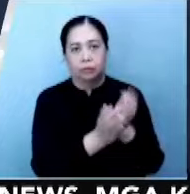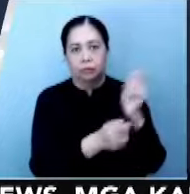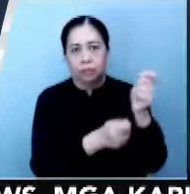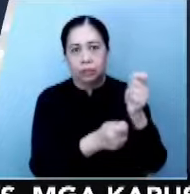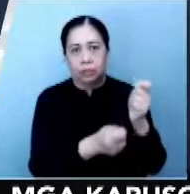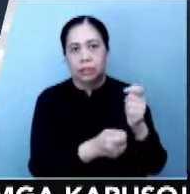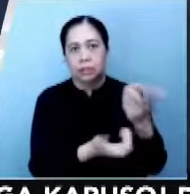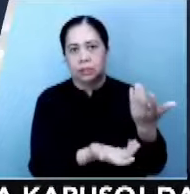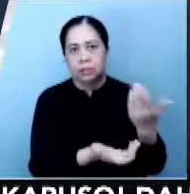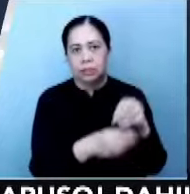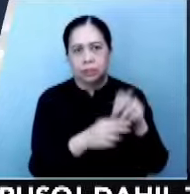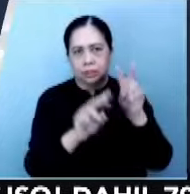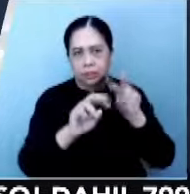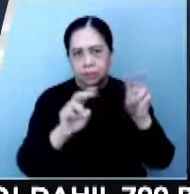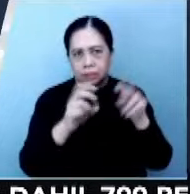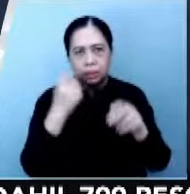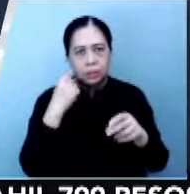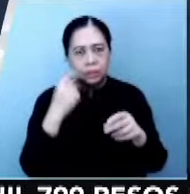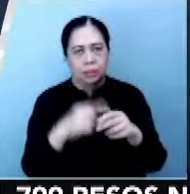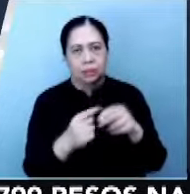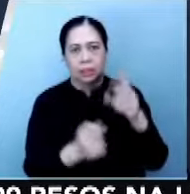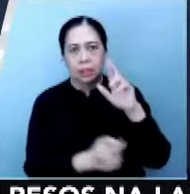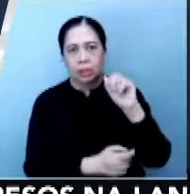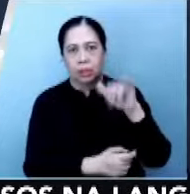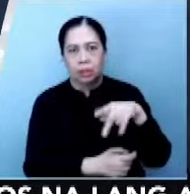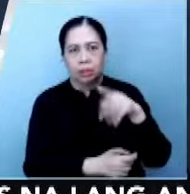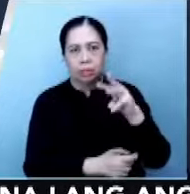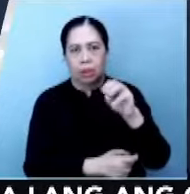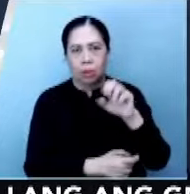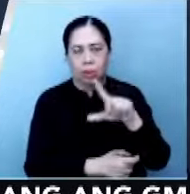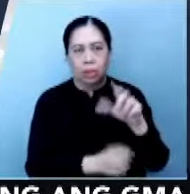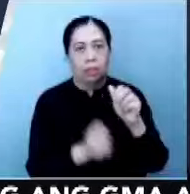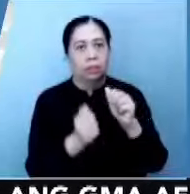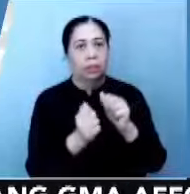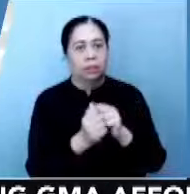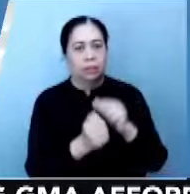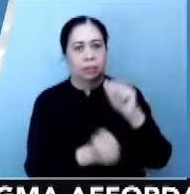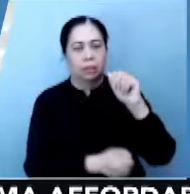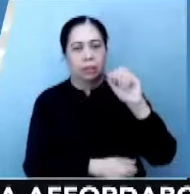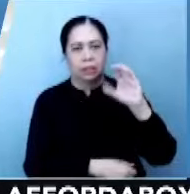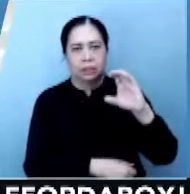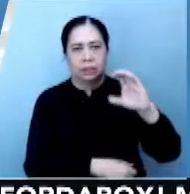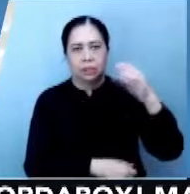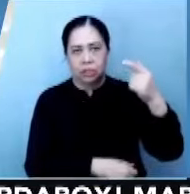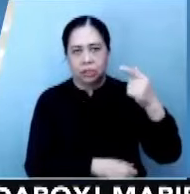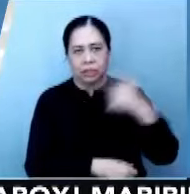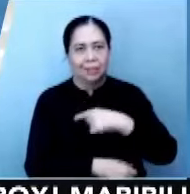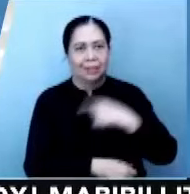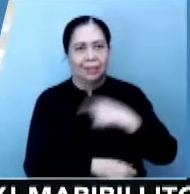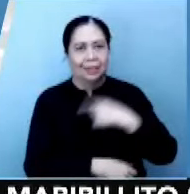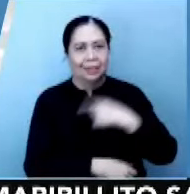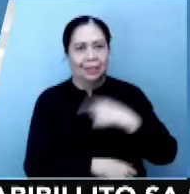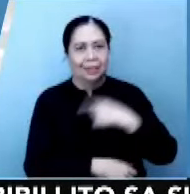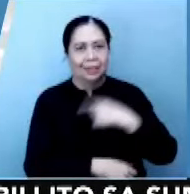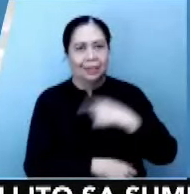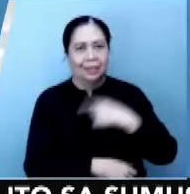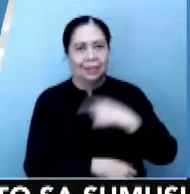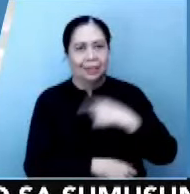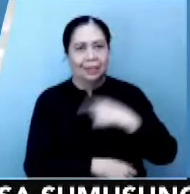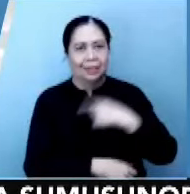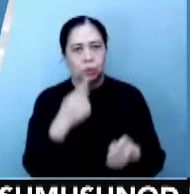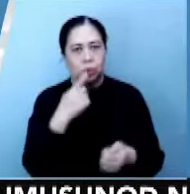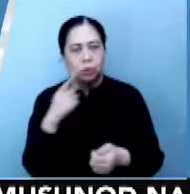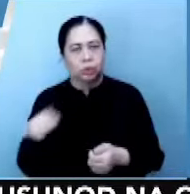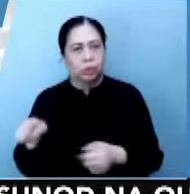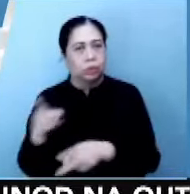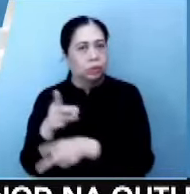security analyst na si Ray Powell kasama ang 2 Chinese Coast Guard ships. Ang kinumpirmang bilang ng Philippine Coast Guard at ang na-monitor